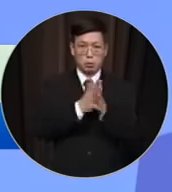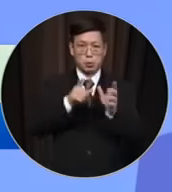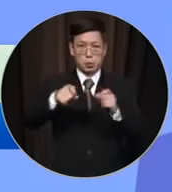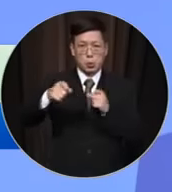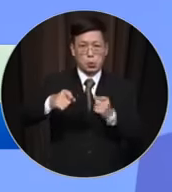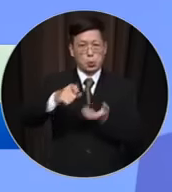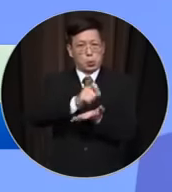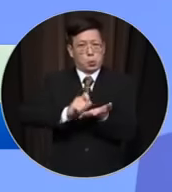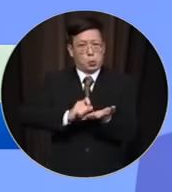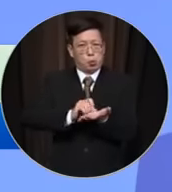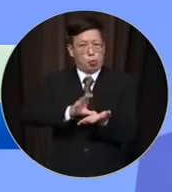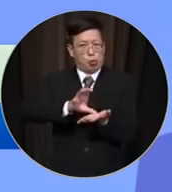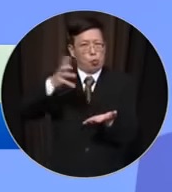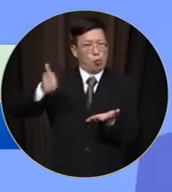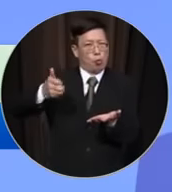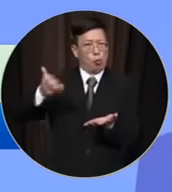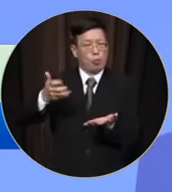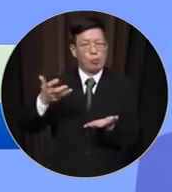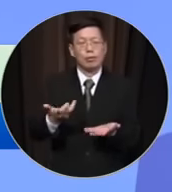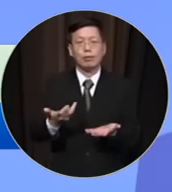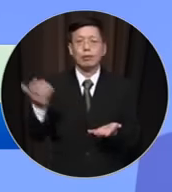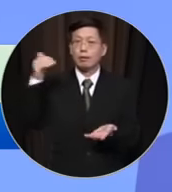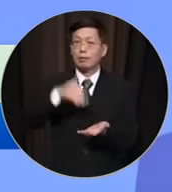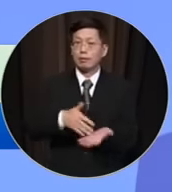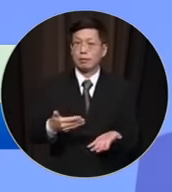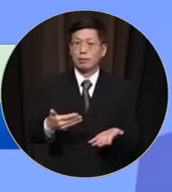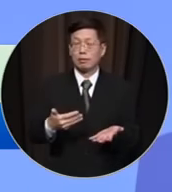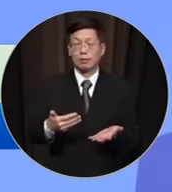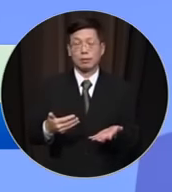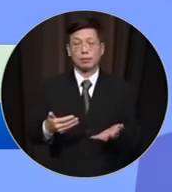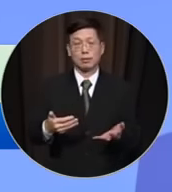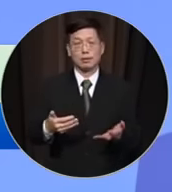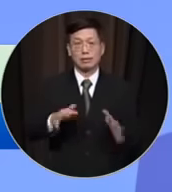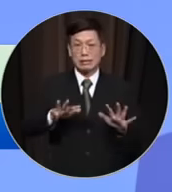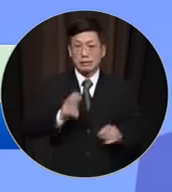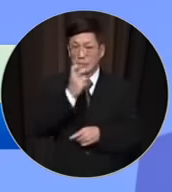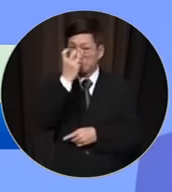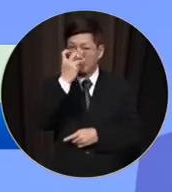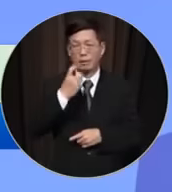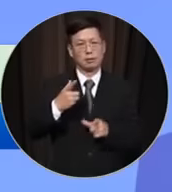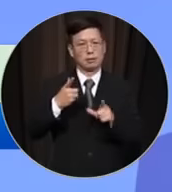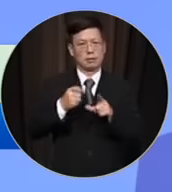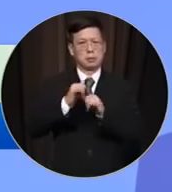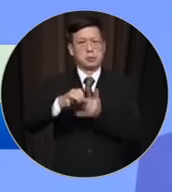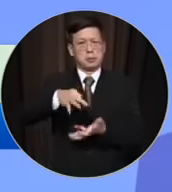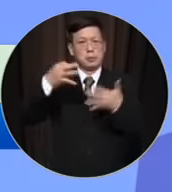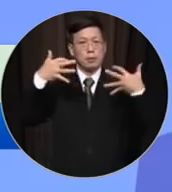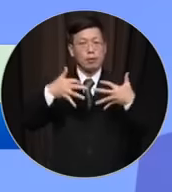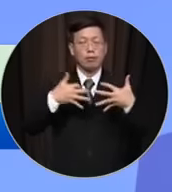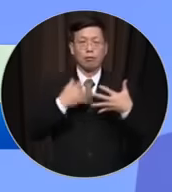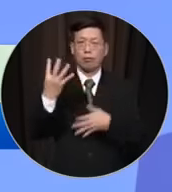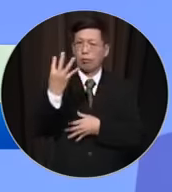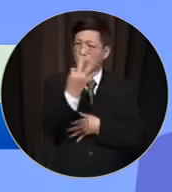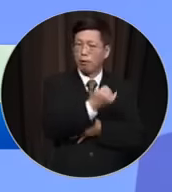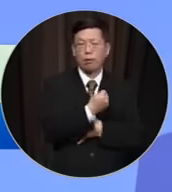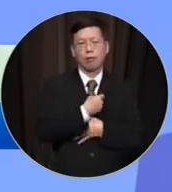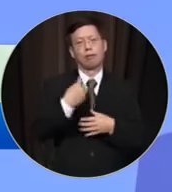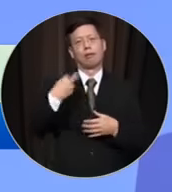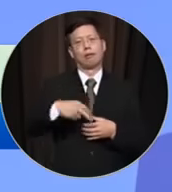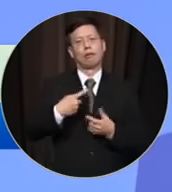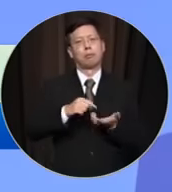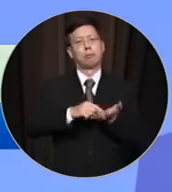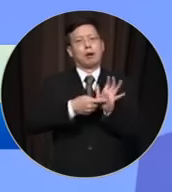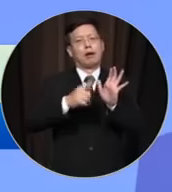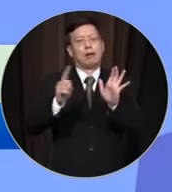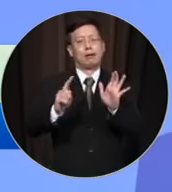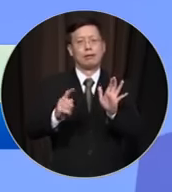白皮书讲得洋洋洒洒？但是走到今天，我们公民提问这么多题下来，大家都在在的显